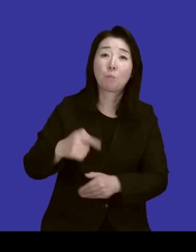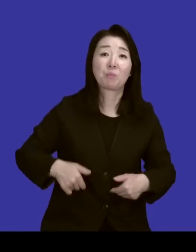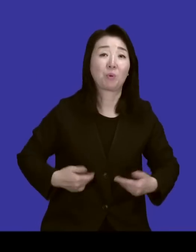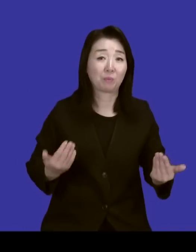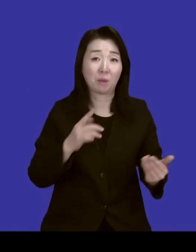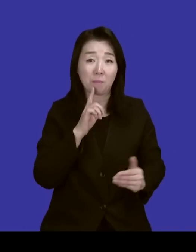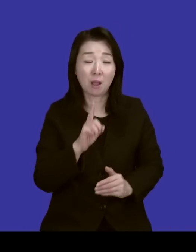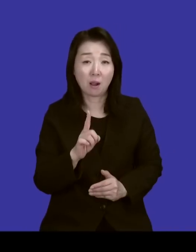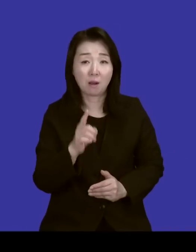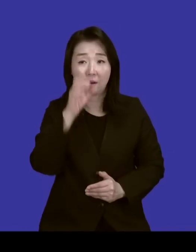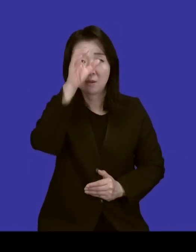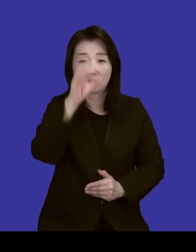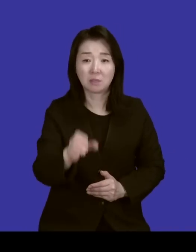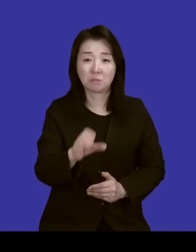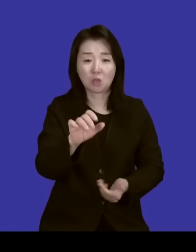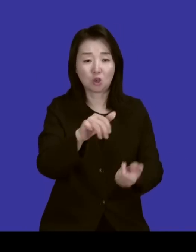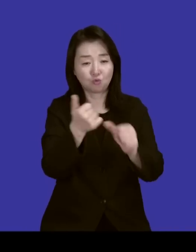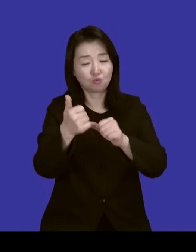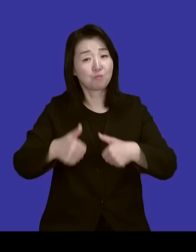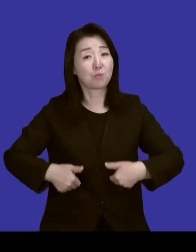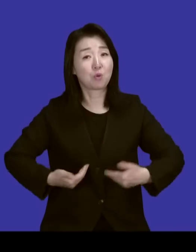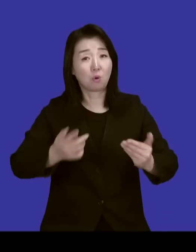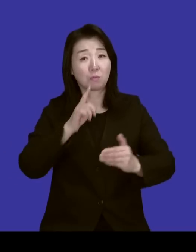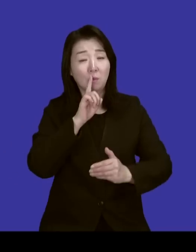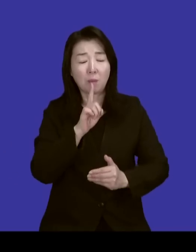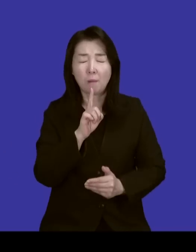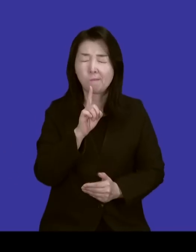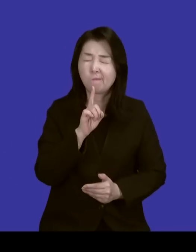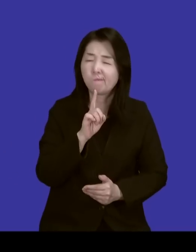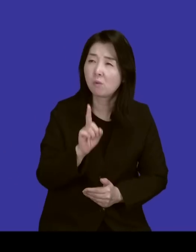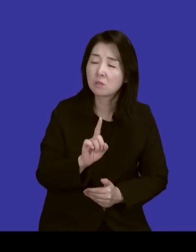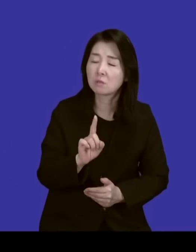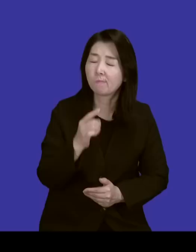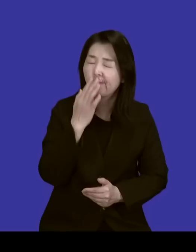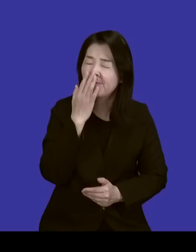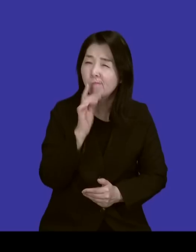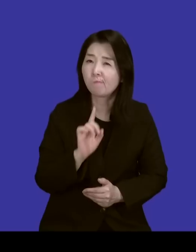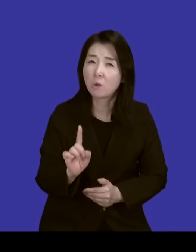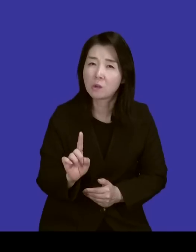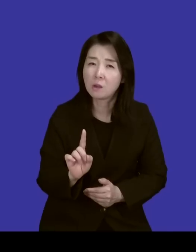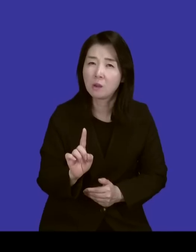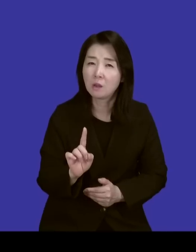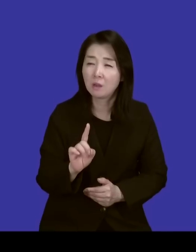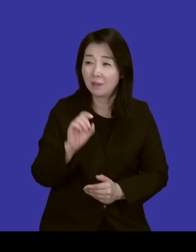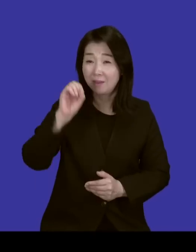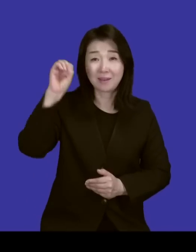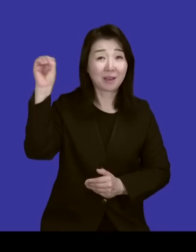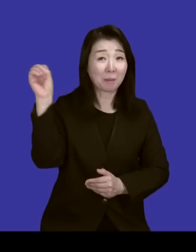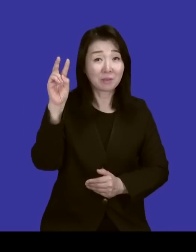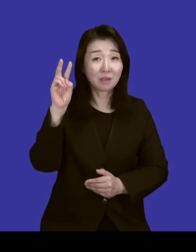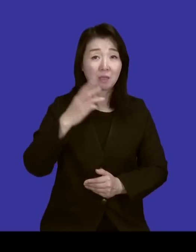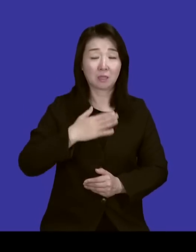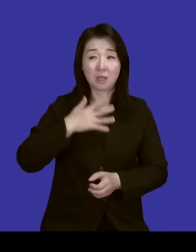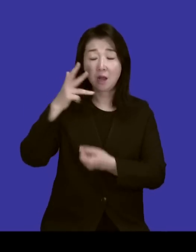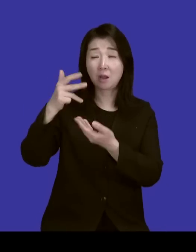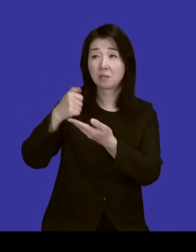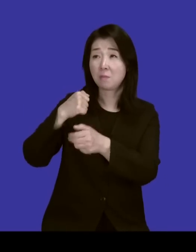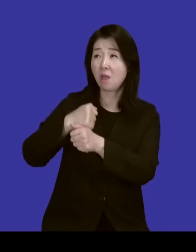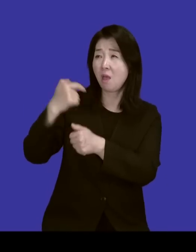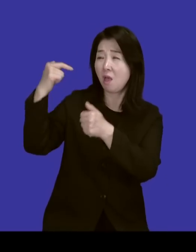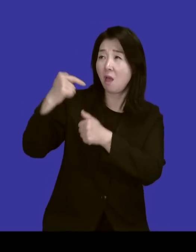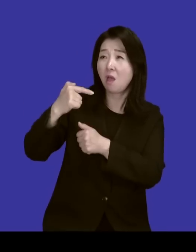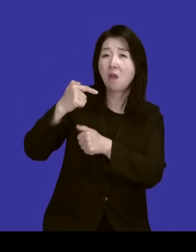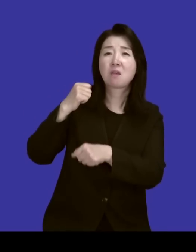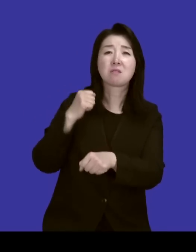그러네. 십자가에 죽으실 필요도 없고. 이게 뭐지? 그러다가 갑자기 나는 하나님이 하라는 것은 이미